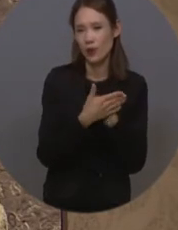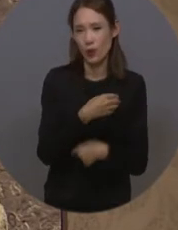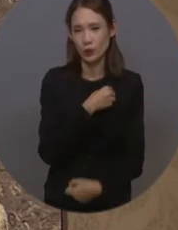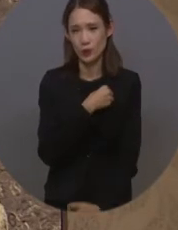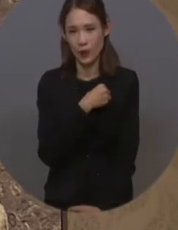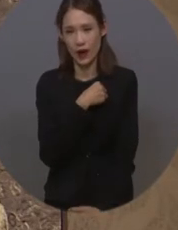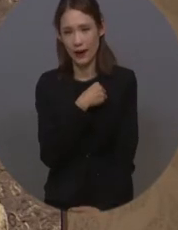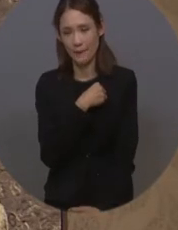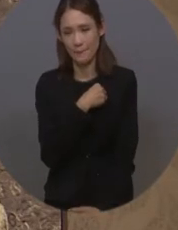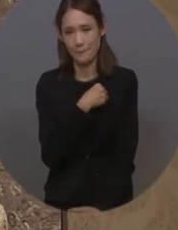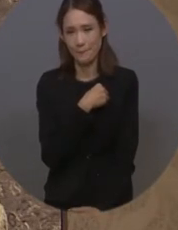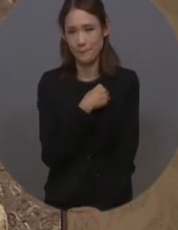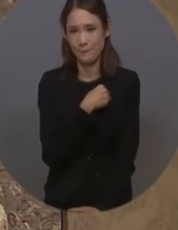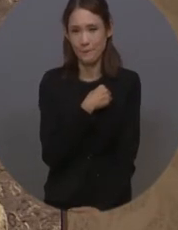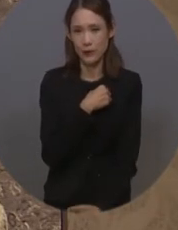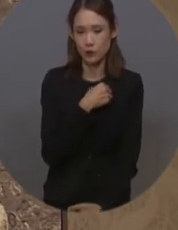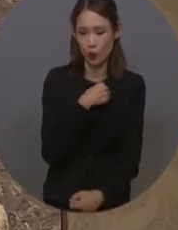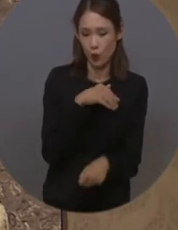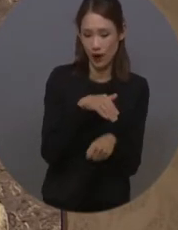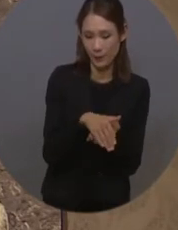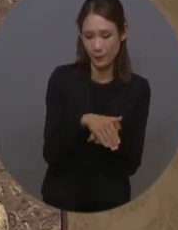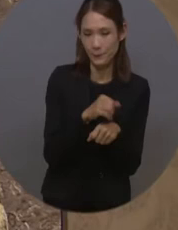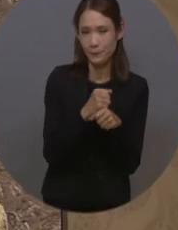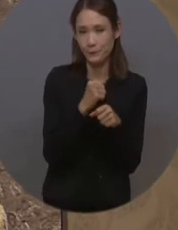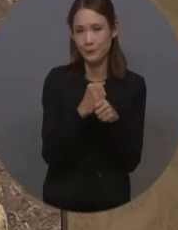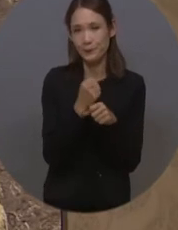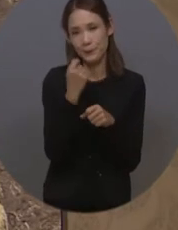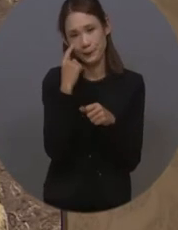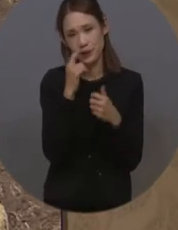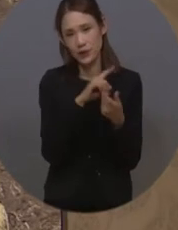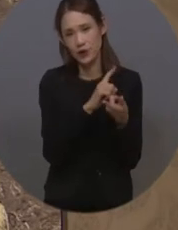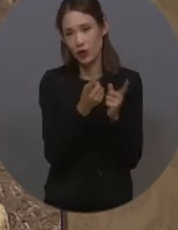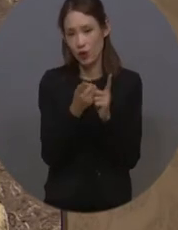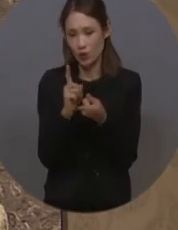만들자. 그래서 조합 형태로 가면서 서로가